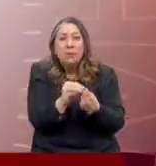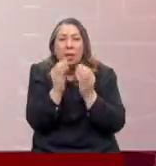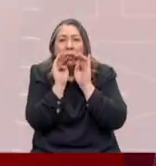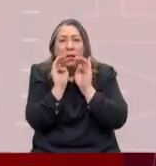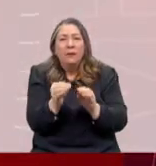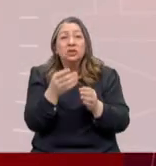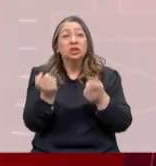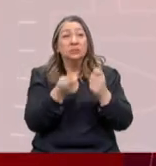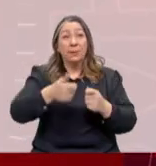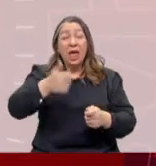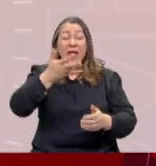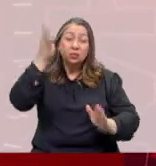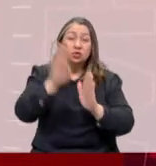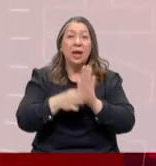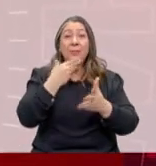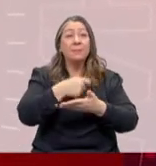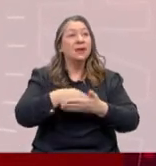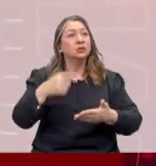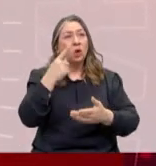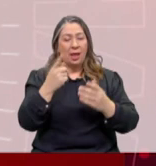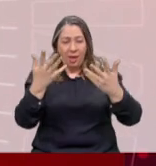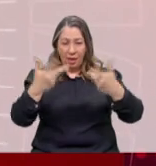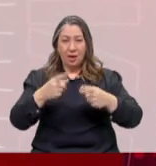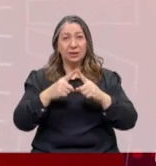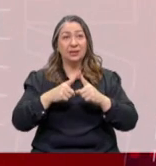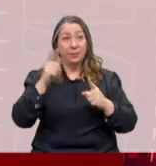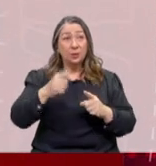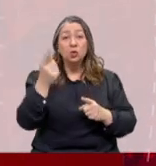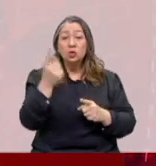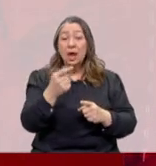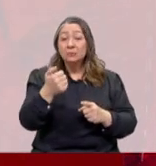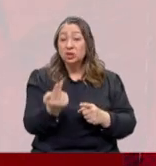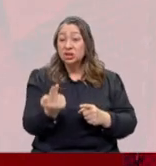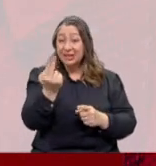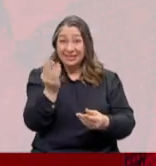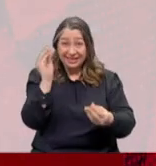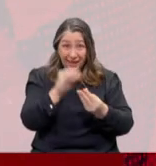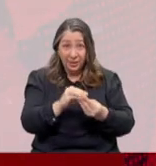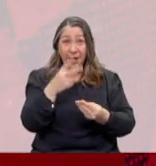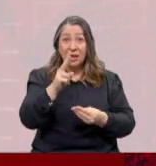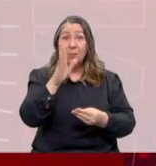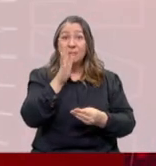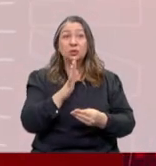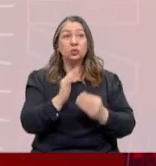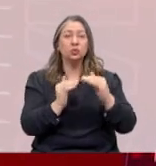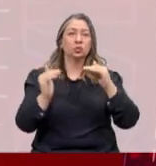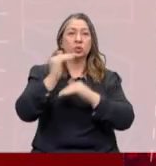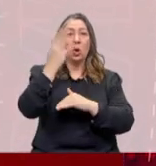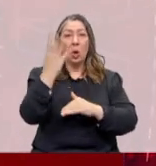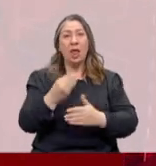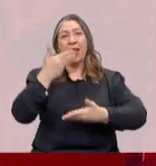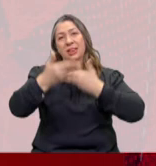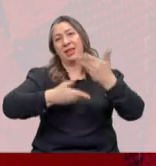alabildi. Çalışma Bakanı en düşük emekli maaşı üzerinden yaptı hesabını. %67'lik zamla 2500 liraya